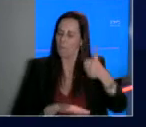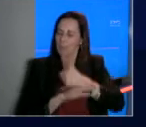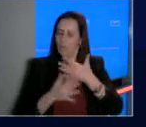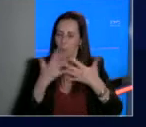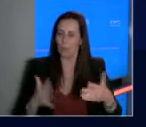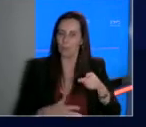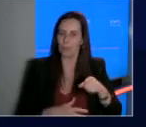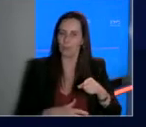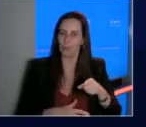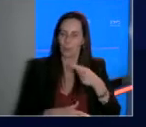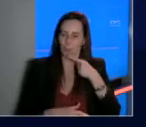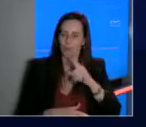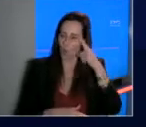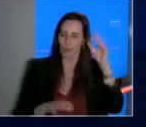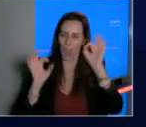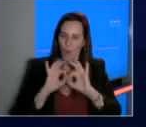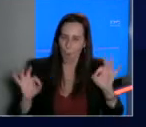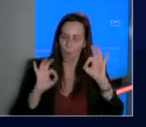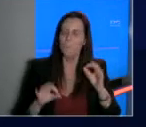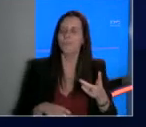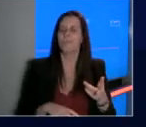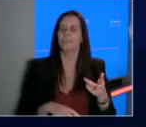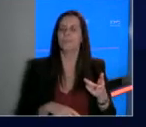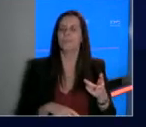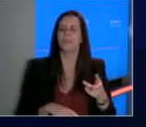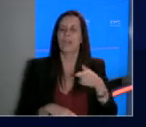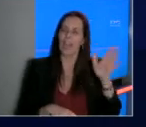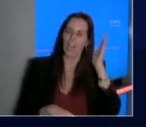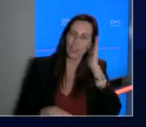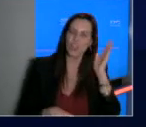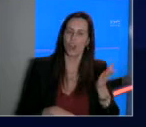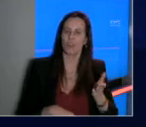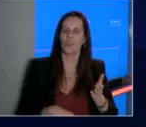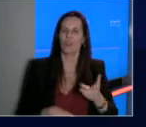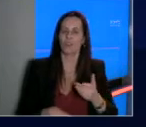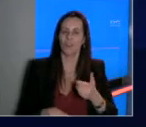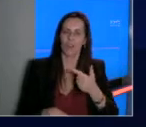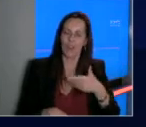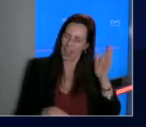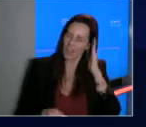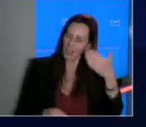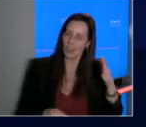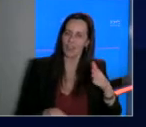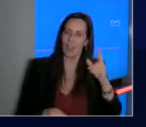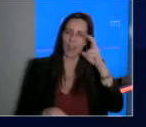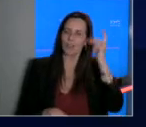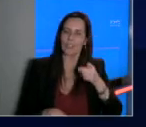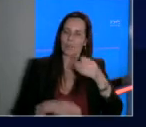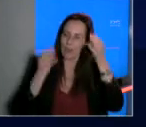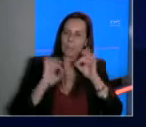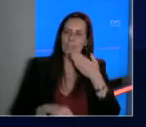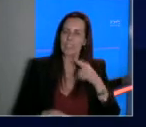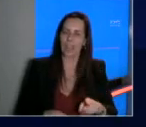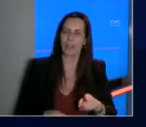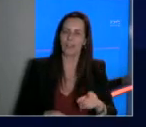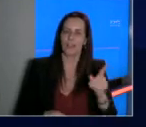גדולים, זה האיש שאמרו עליו שהוא לא יודע כלום. לך לישון, הרבה אנשים אומרים לו, ערבים צריכים לכבד את